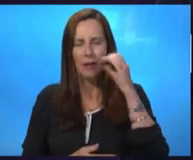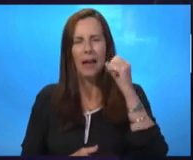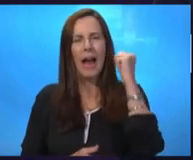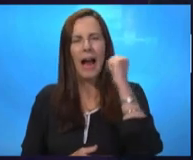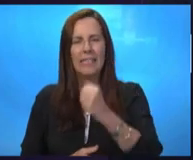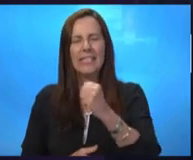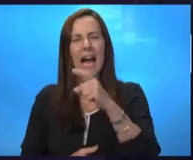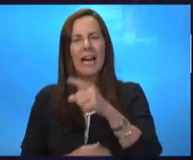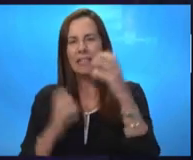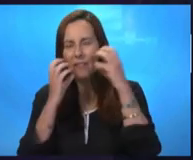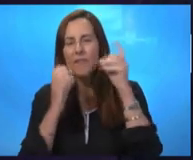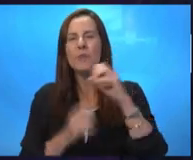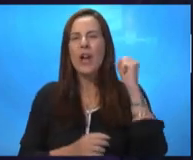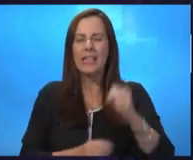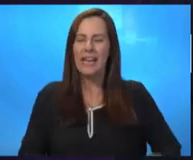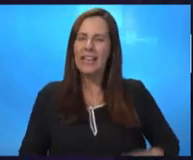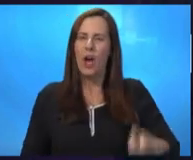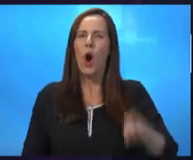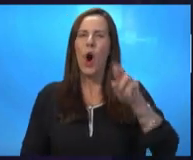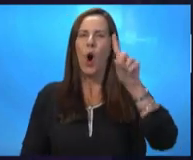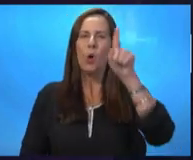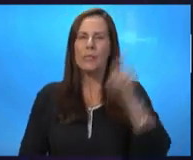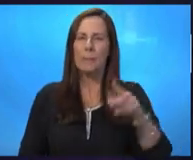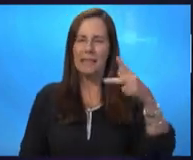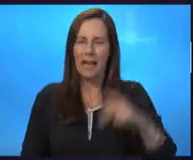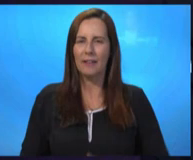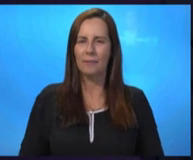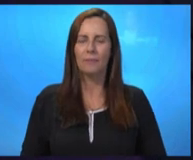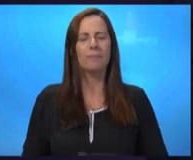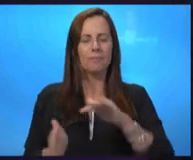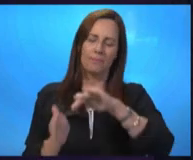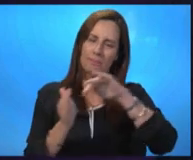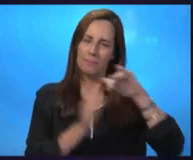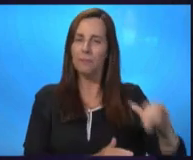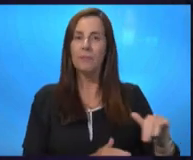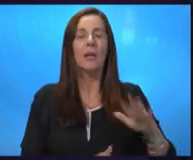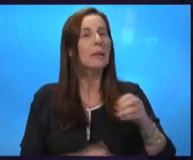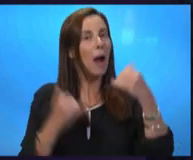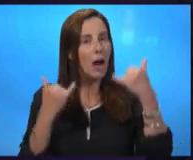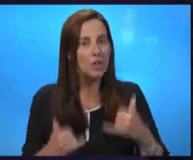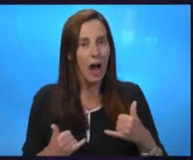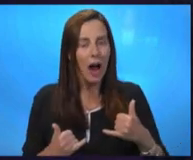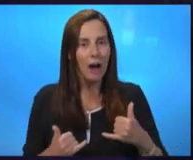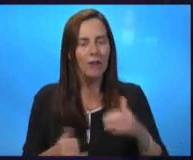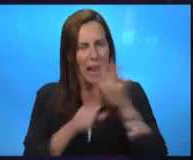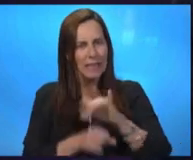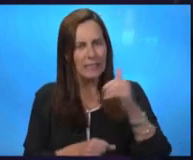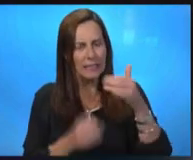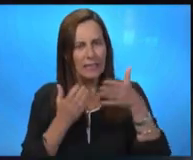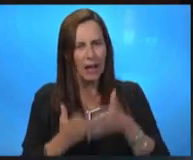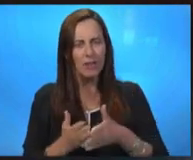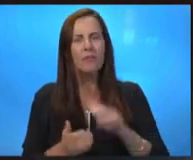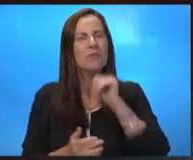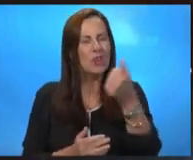את נכדתו, הילדה רוז פיזם. עניין אחר, האם הפעם הלחץ כן יעזור? סרבן הגט ירון